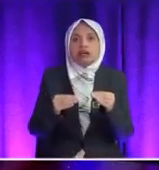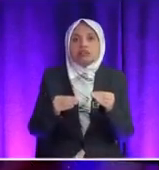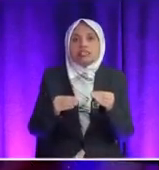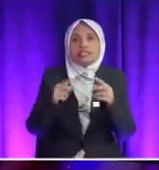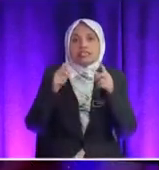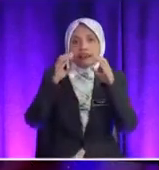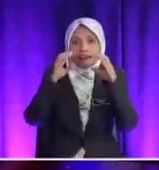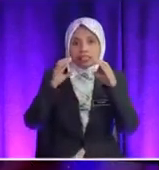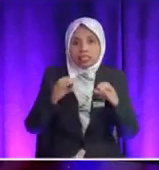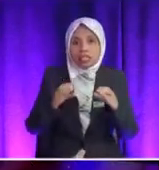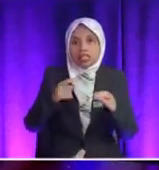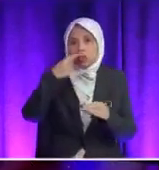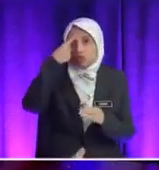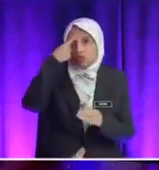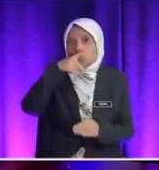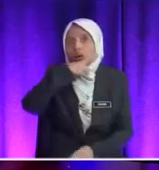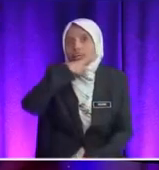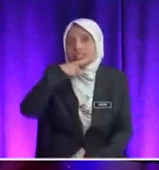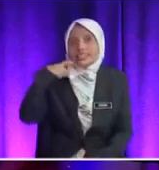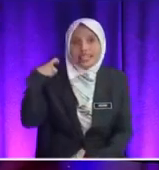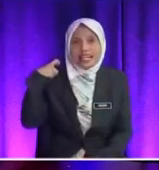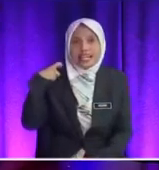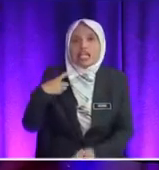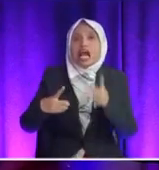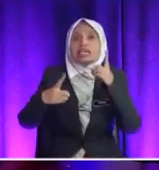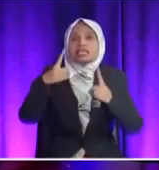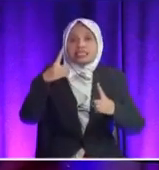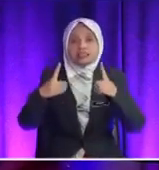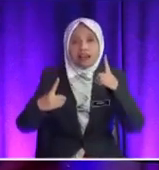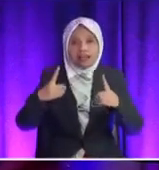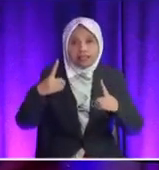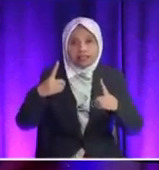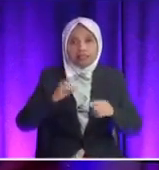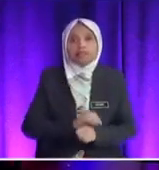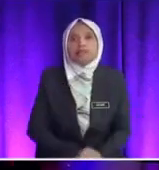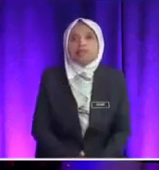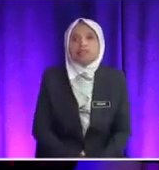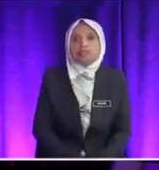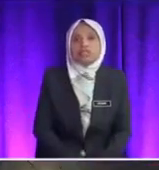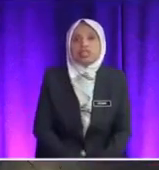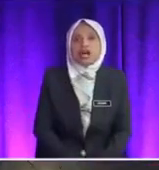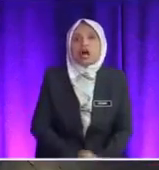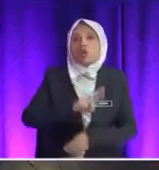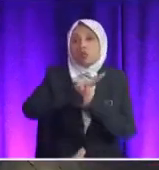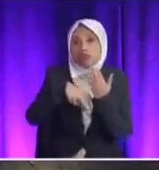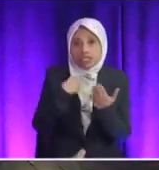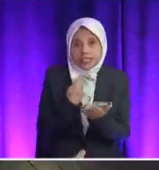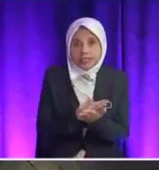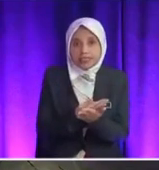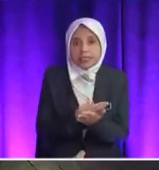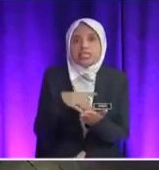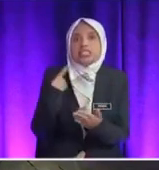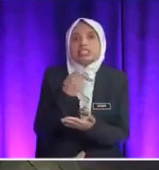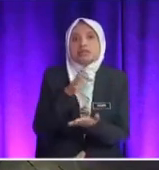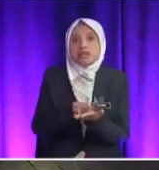teknik teknik mengeringkan ah kendaraan Oke ini saja rumusanya ini judul